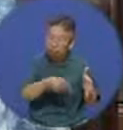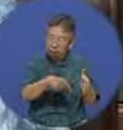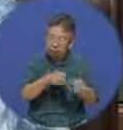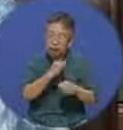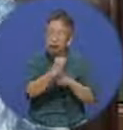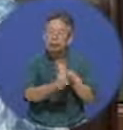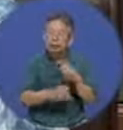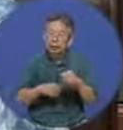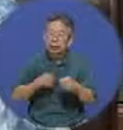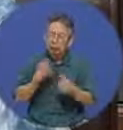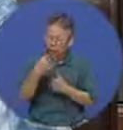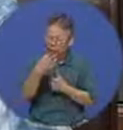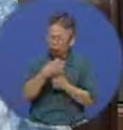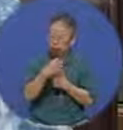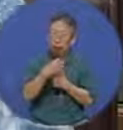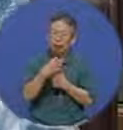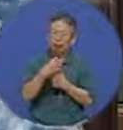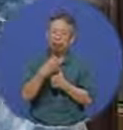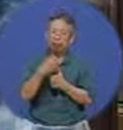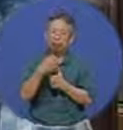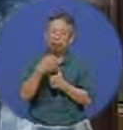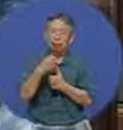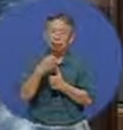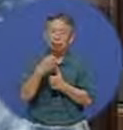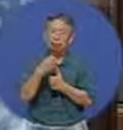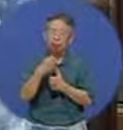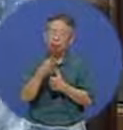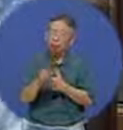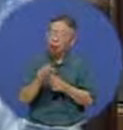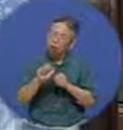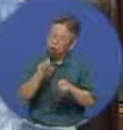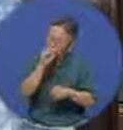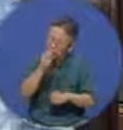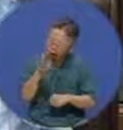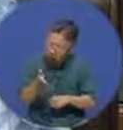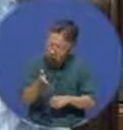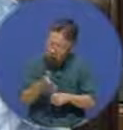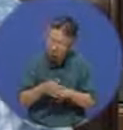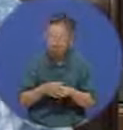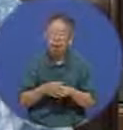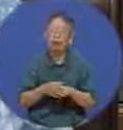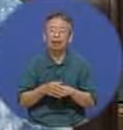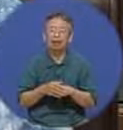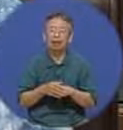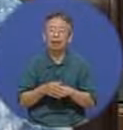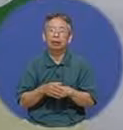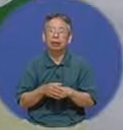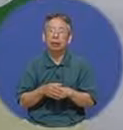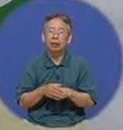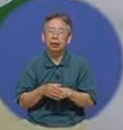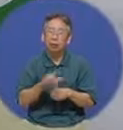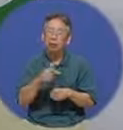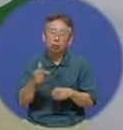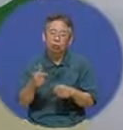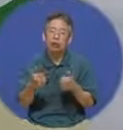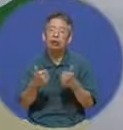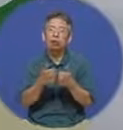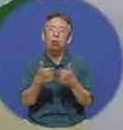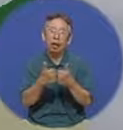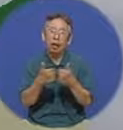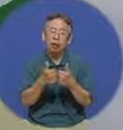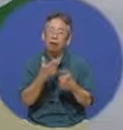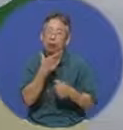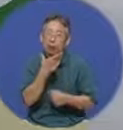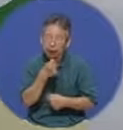自分がいじめられてるとかね、こういうことをしていいんだろうかとかねそういうようなことについて相談をし